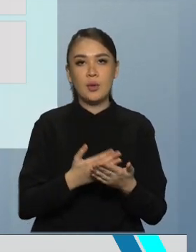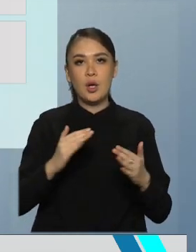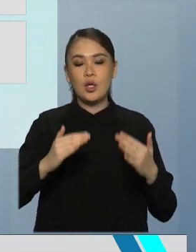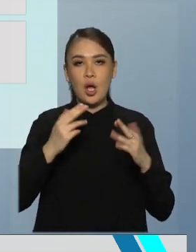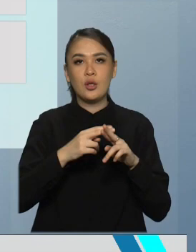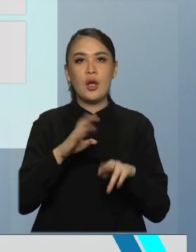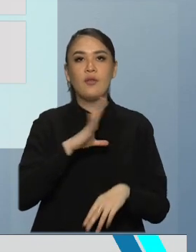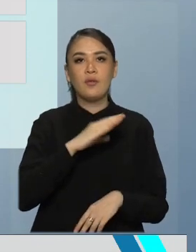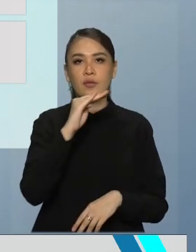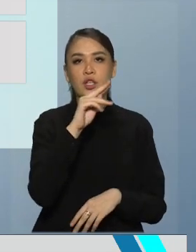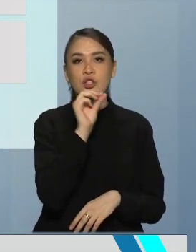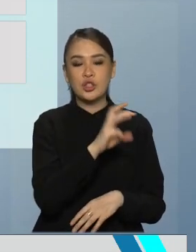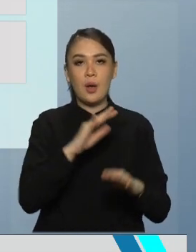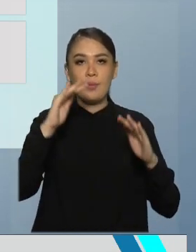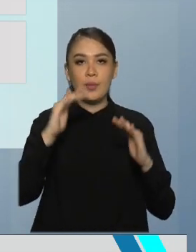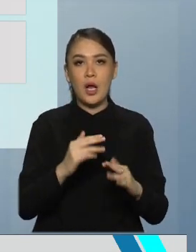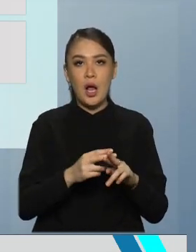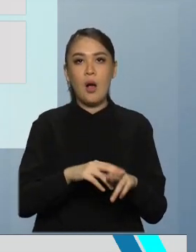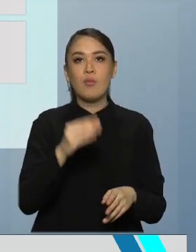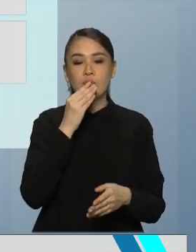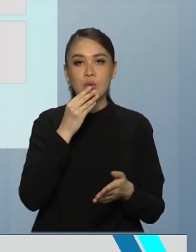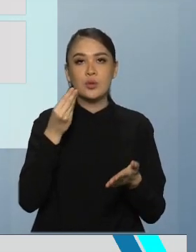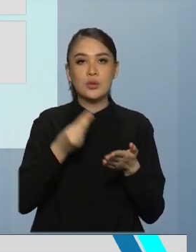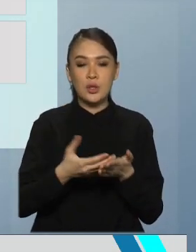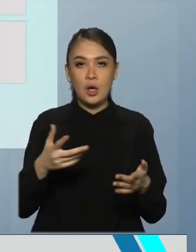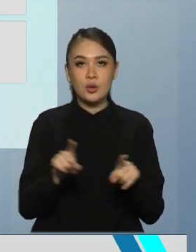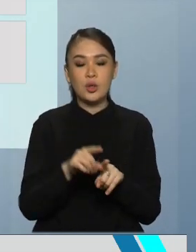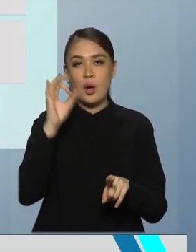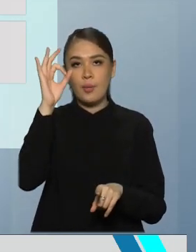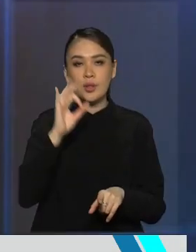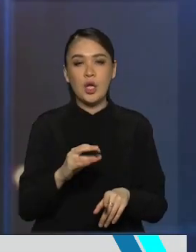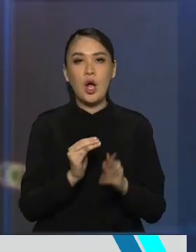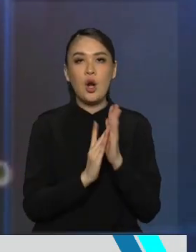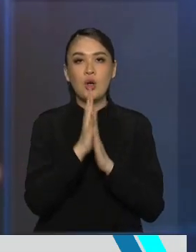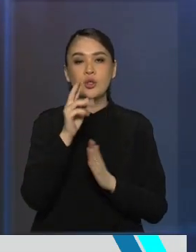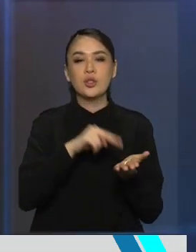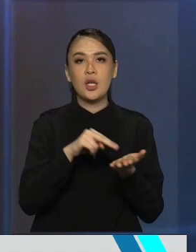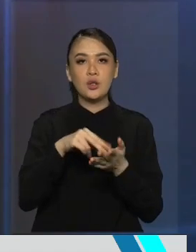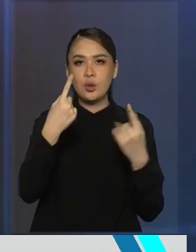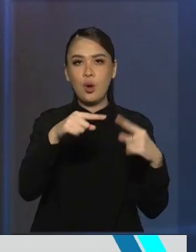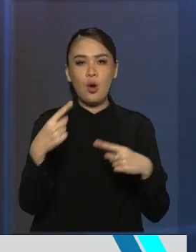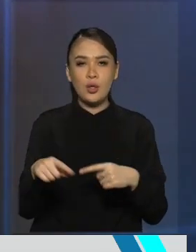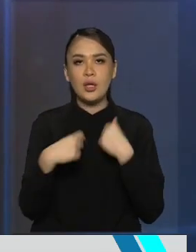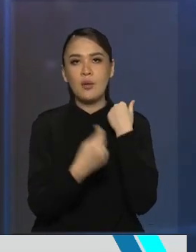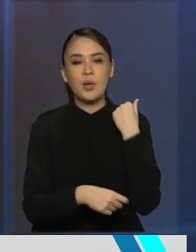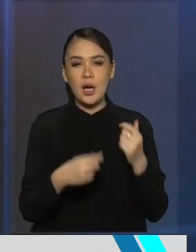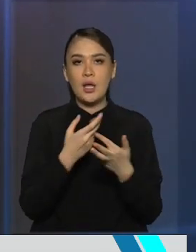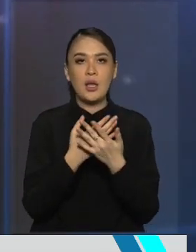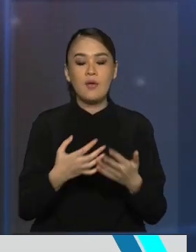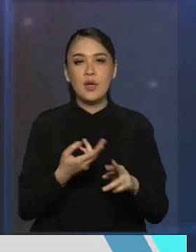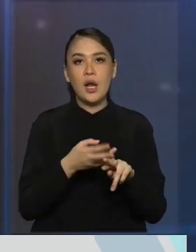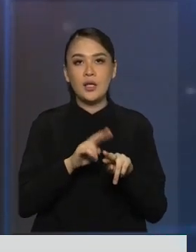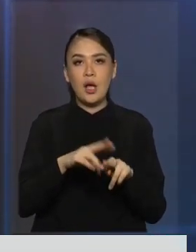в феврале. Продукты питания подорожали также примерно на процент. Рост цен на другие категории товаров и платных услуг в минувшем